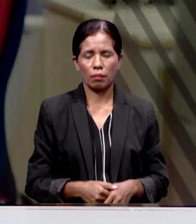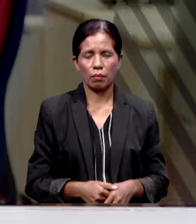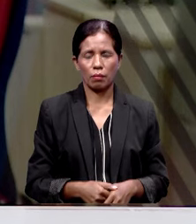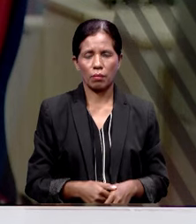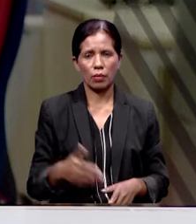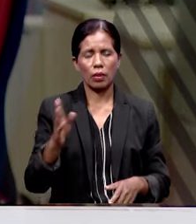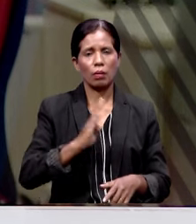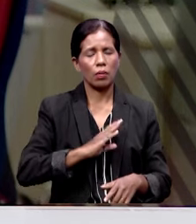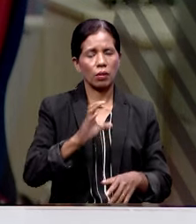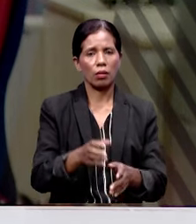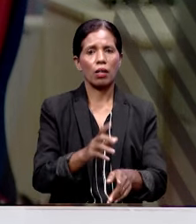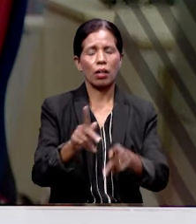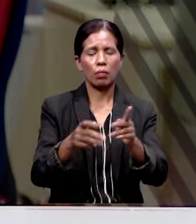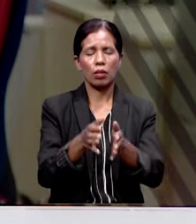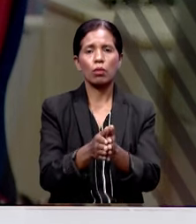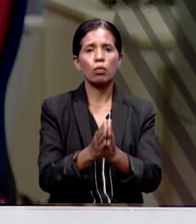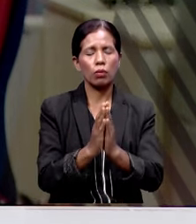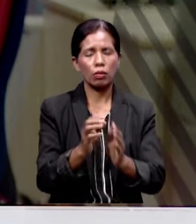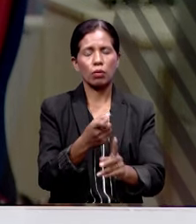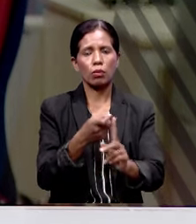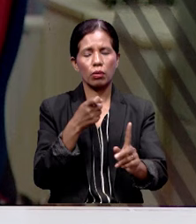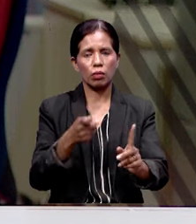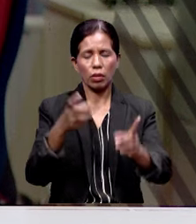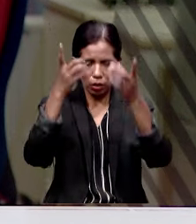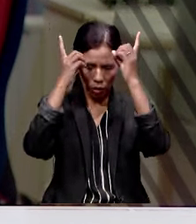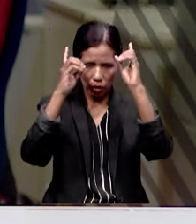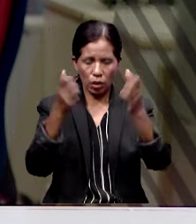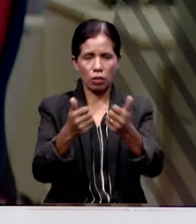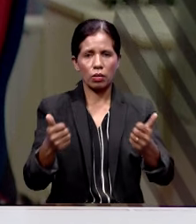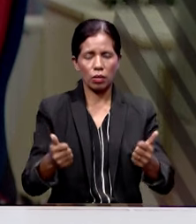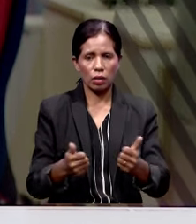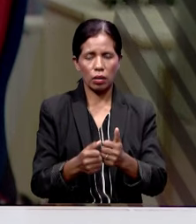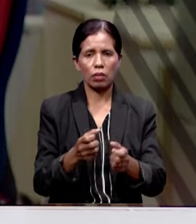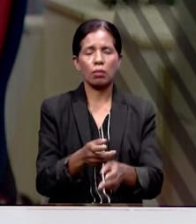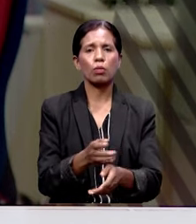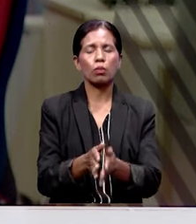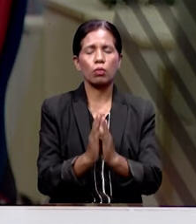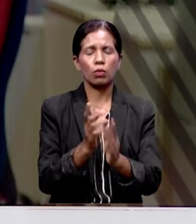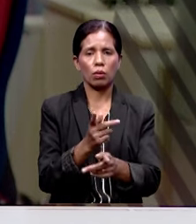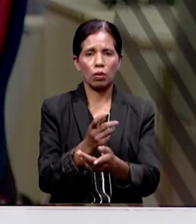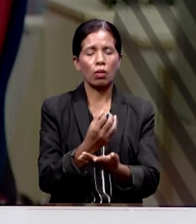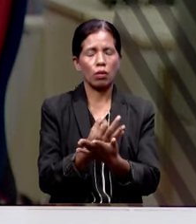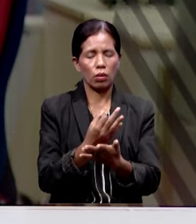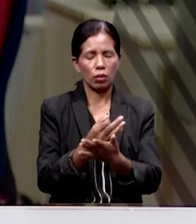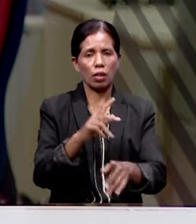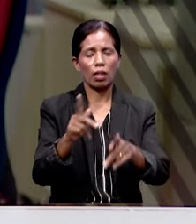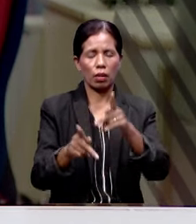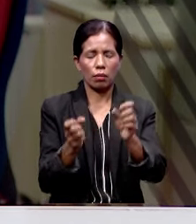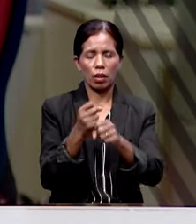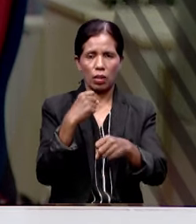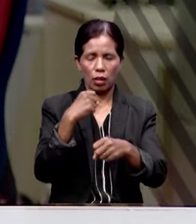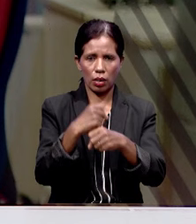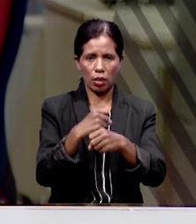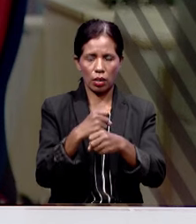E a comunidade russa e suco garuai contra a decisão autora local nian ne behalo cobrança, bem rira comunidade renova,